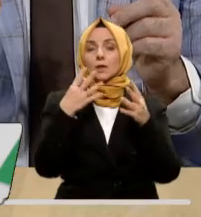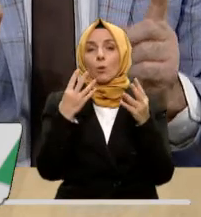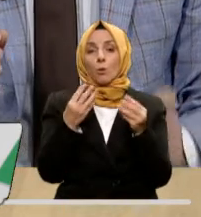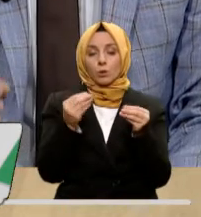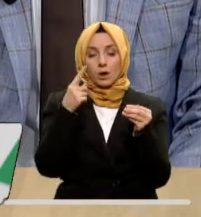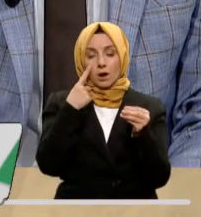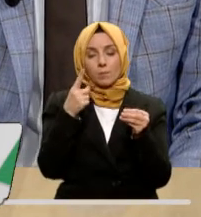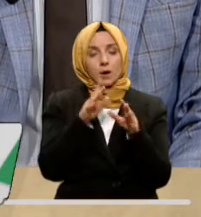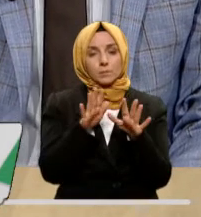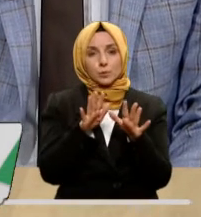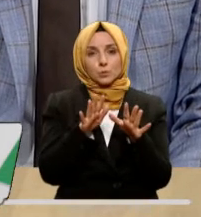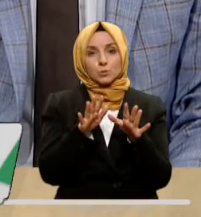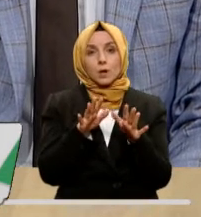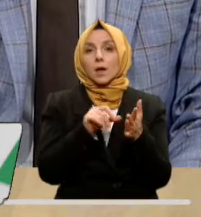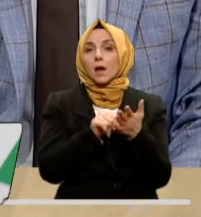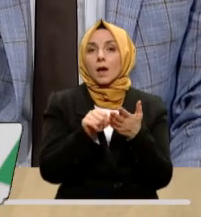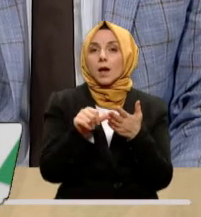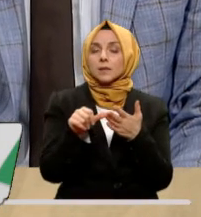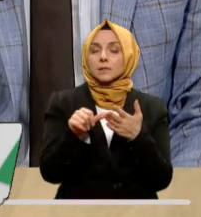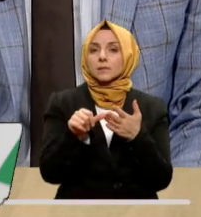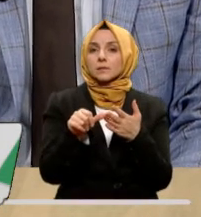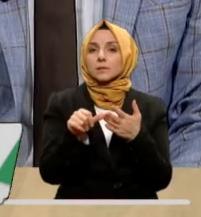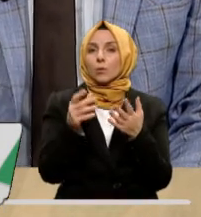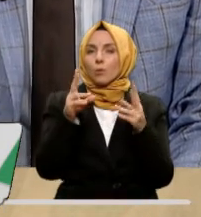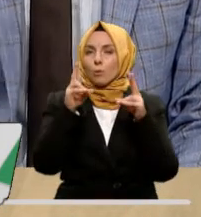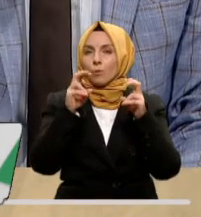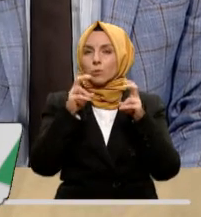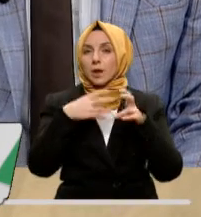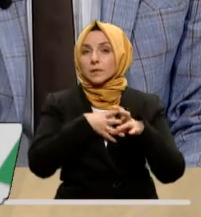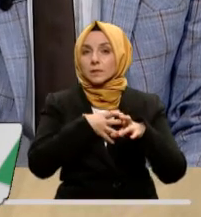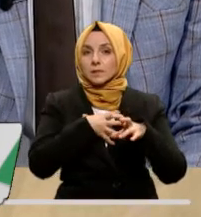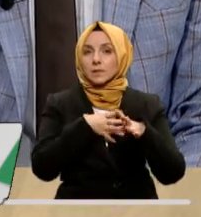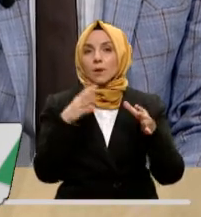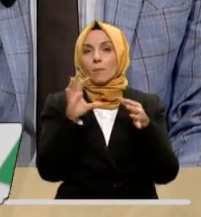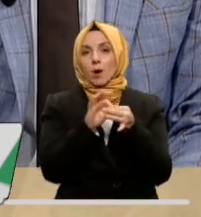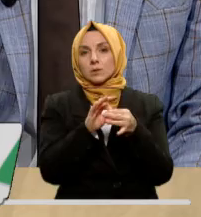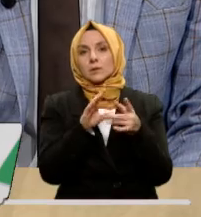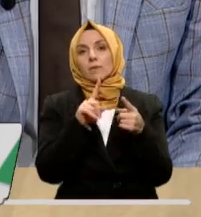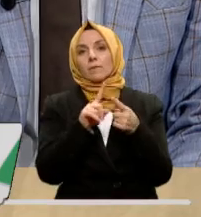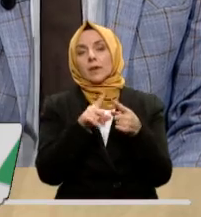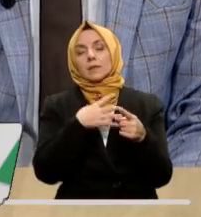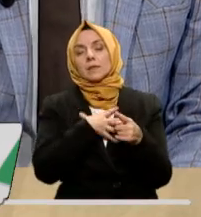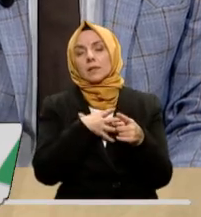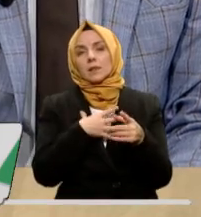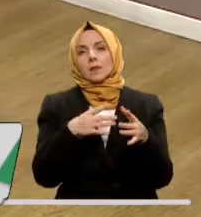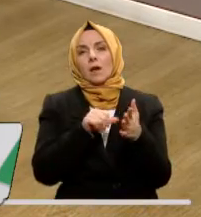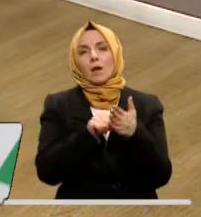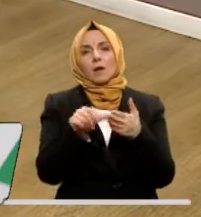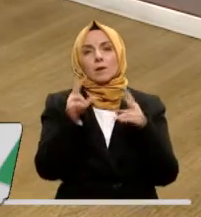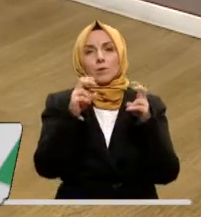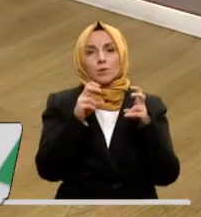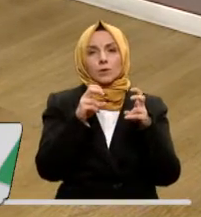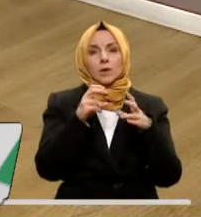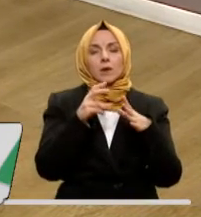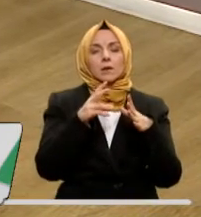açısından bakmıyoruz her olay dini ilgilendirir dinde Her olaya müdahil olur Yani İslam dediğiniz